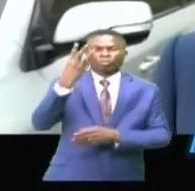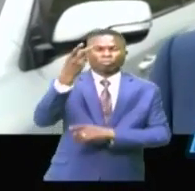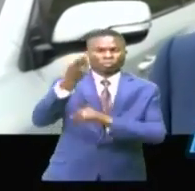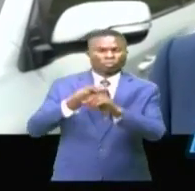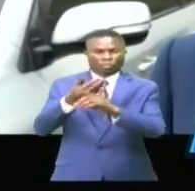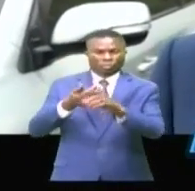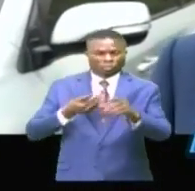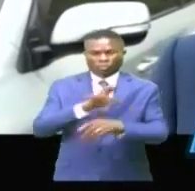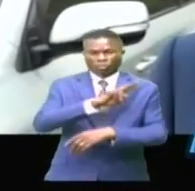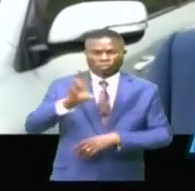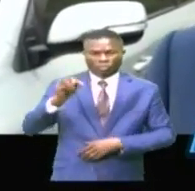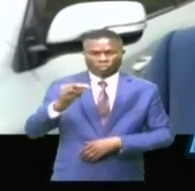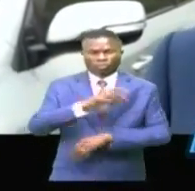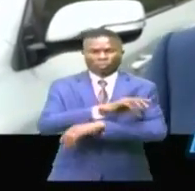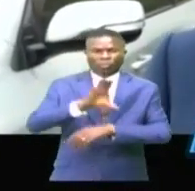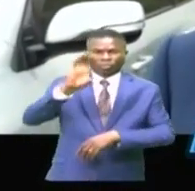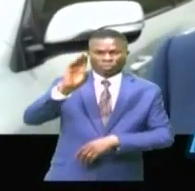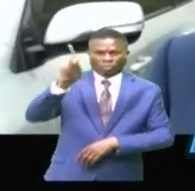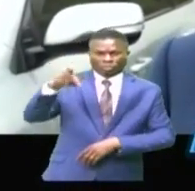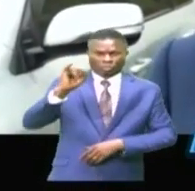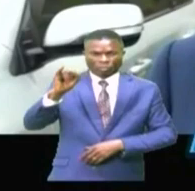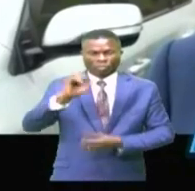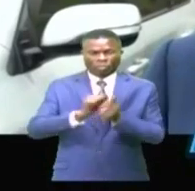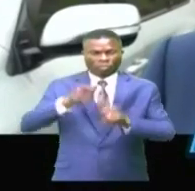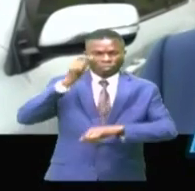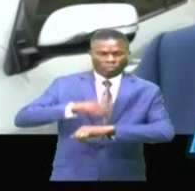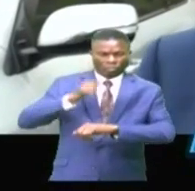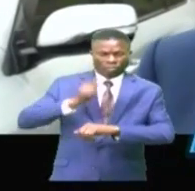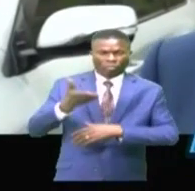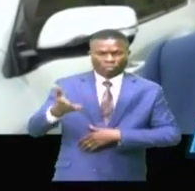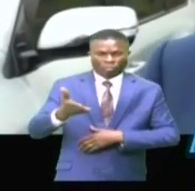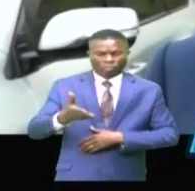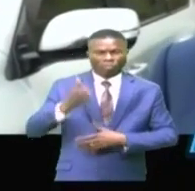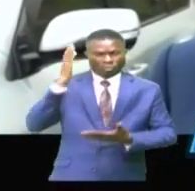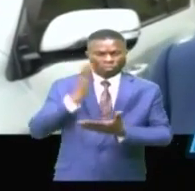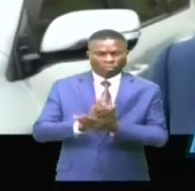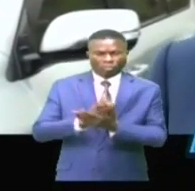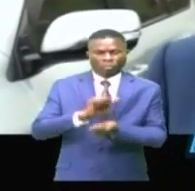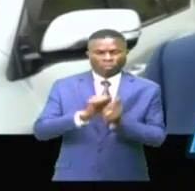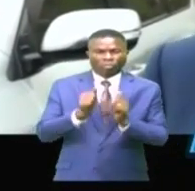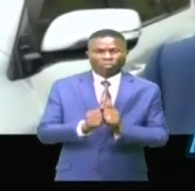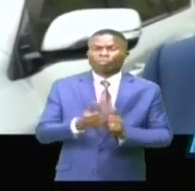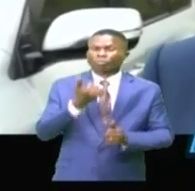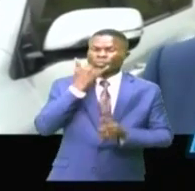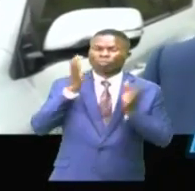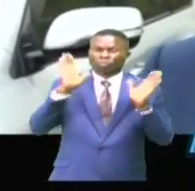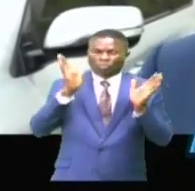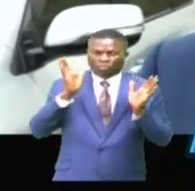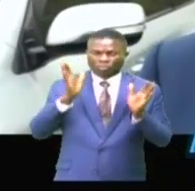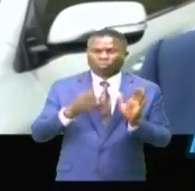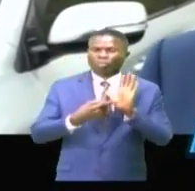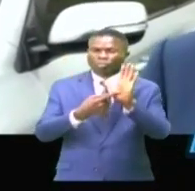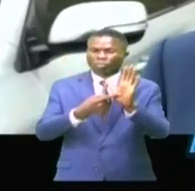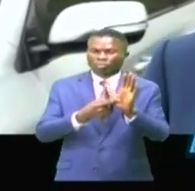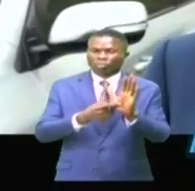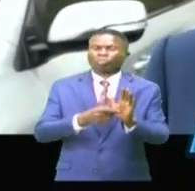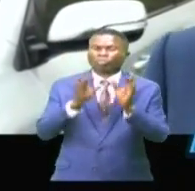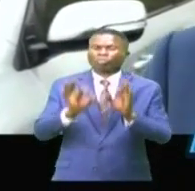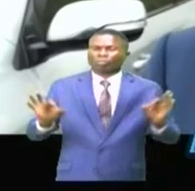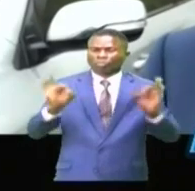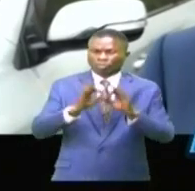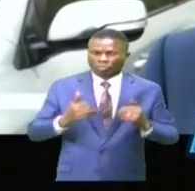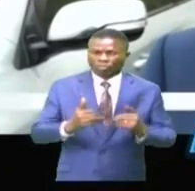avec la Cour pénale internationale sur la justice transitionnelle sur la lutte contre l'impunité stade très important de montrer qu'on continue à travailler